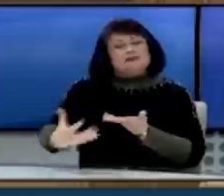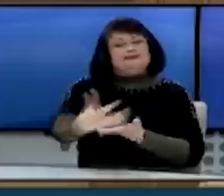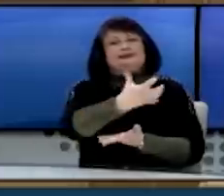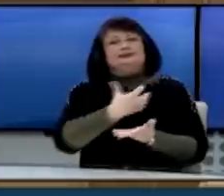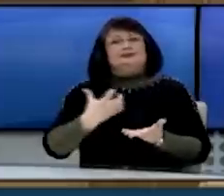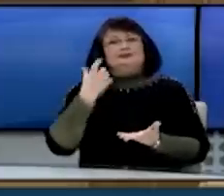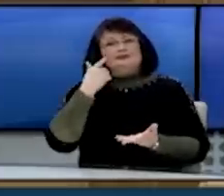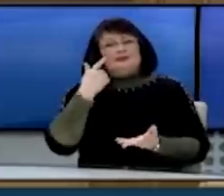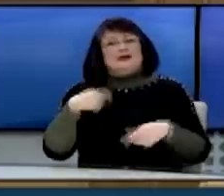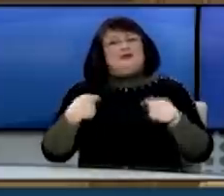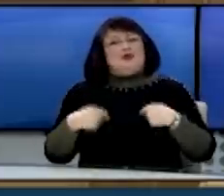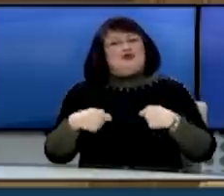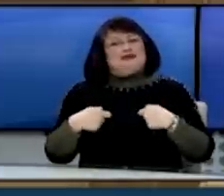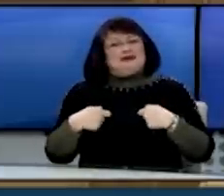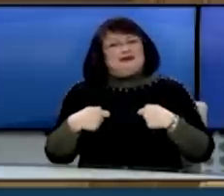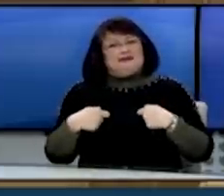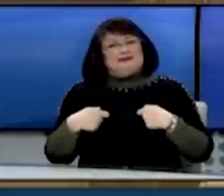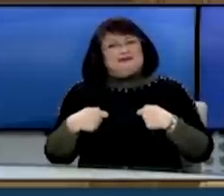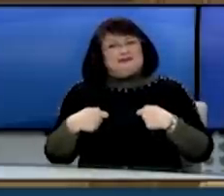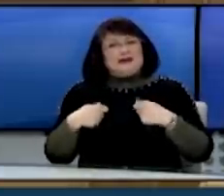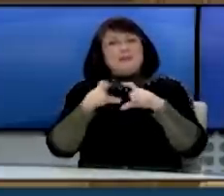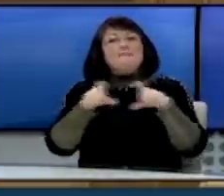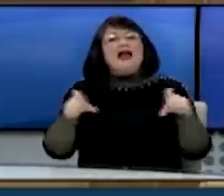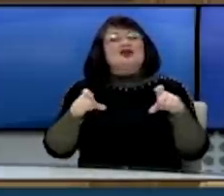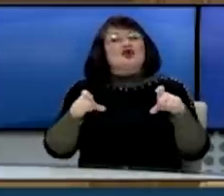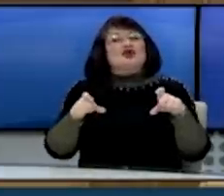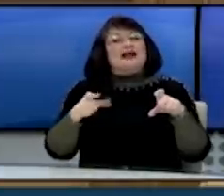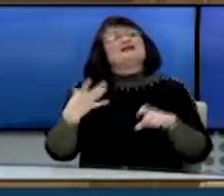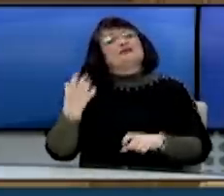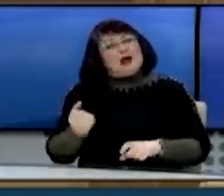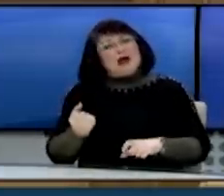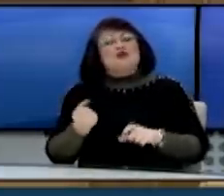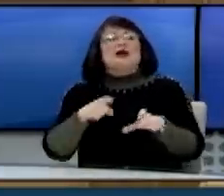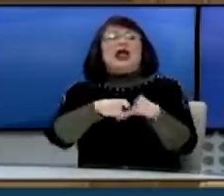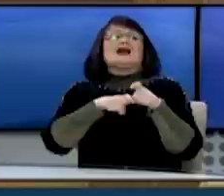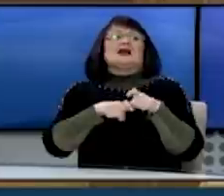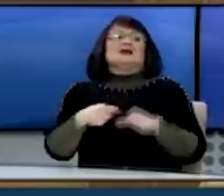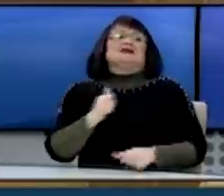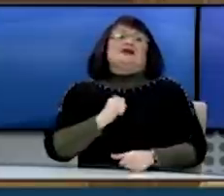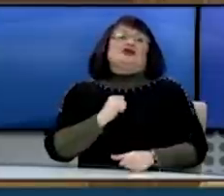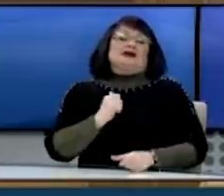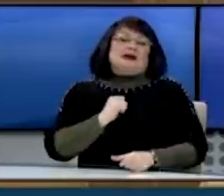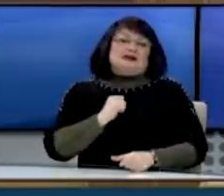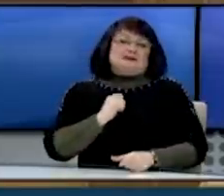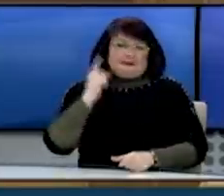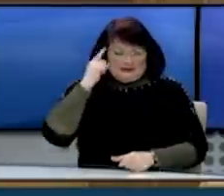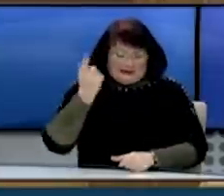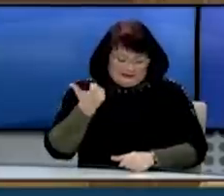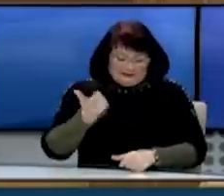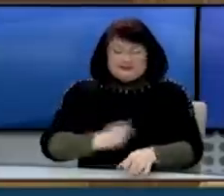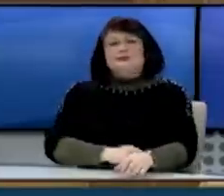τα φτωχαδάκια, οι μέτοχοι δηλαδή των διαφόρων μεγάλων ιδιωτικών μονοπωλιακών